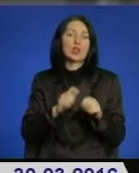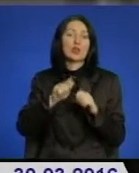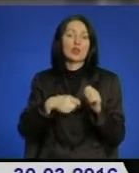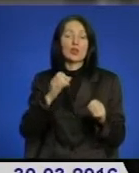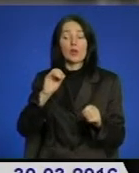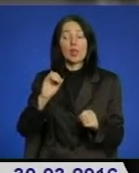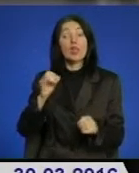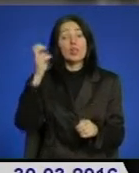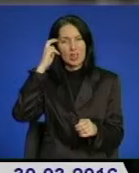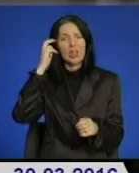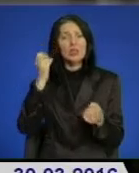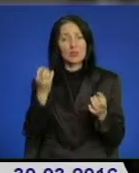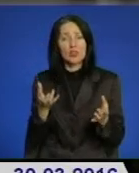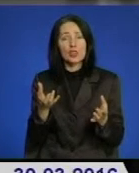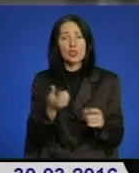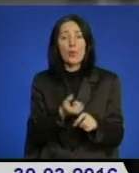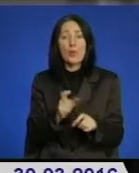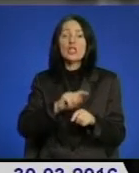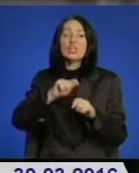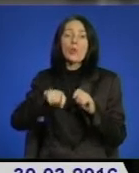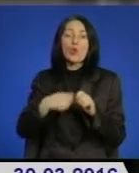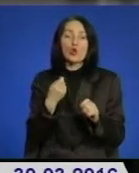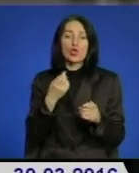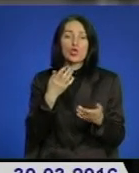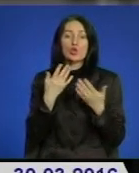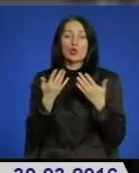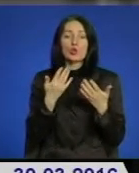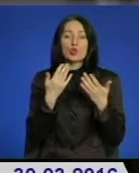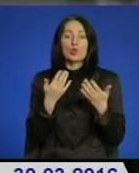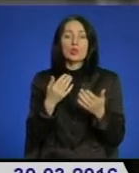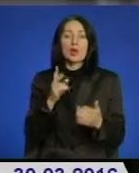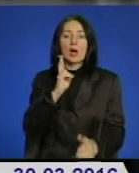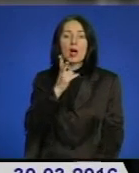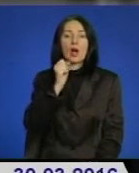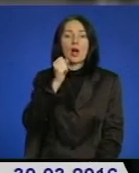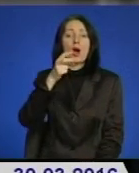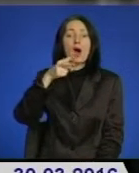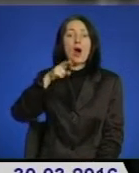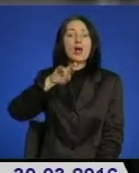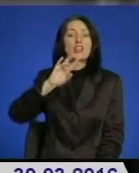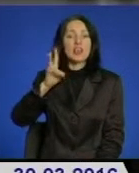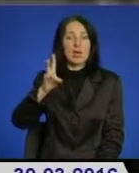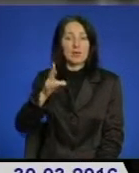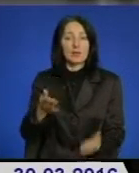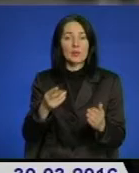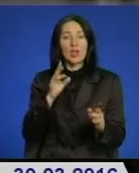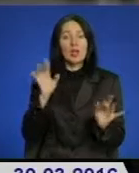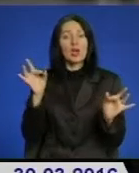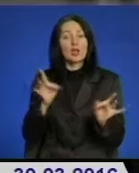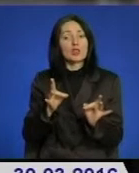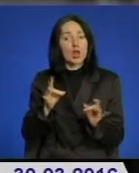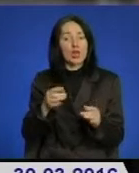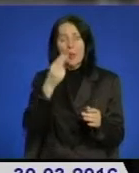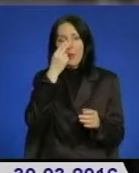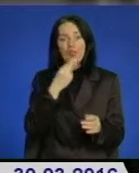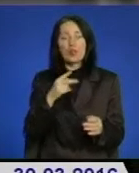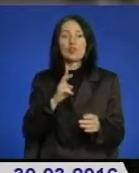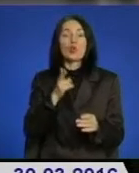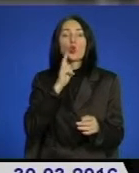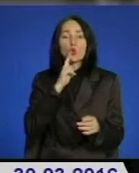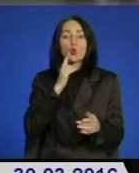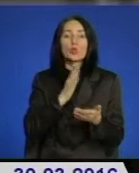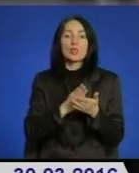звісно. Більшість цих порушень, вони стосуються кальяну. Навіть ресторатори звикли, що тютюн, тієї коріння,